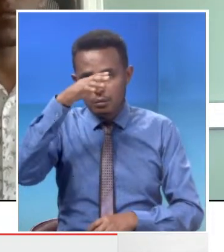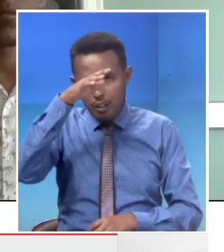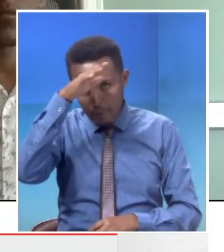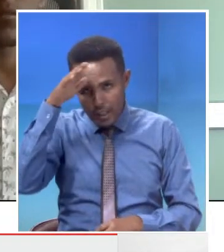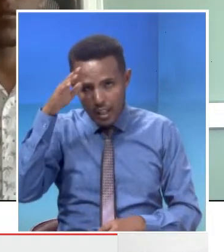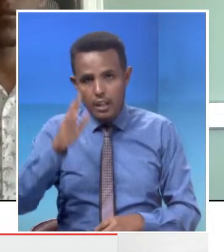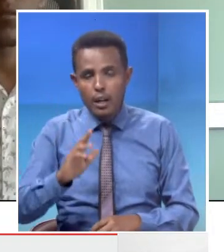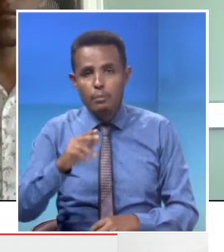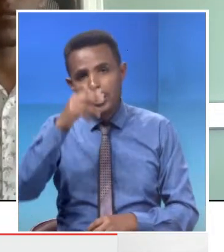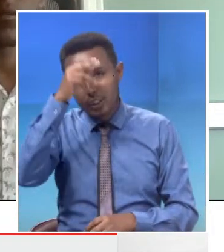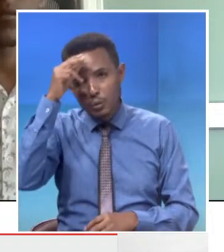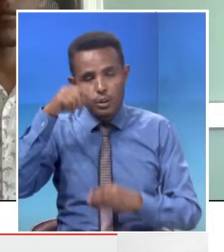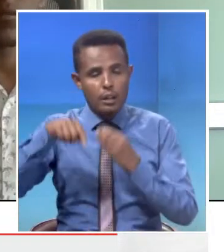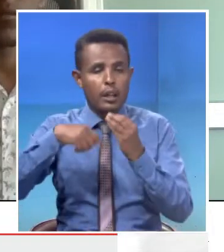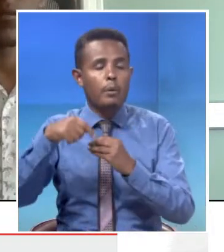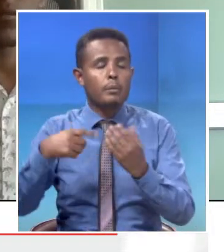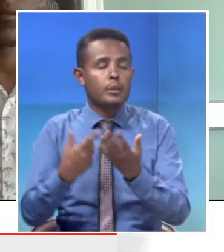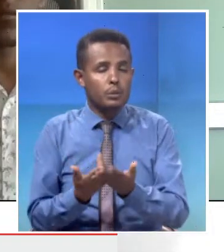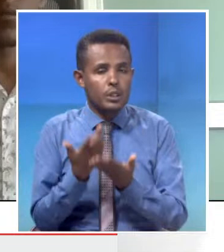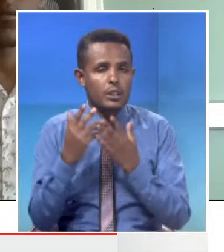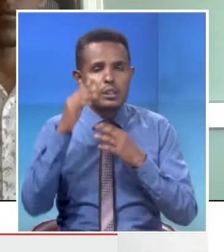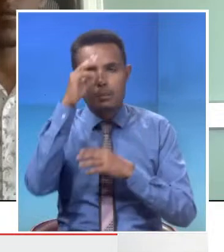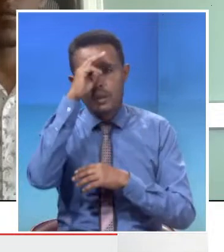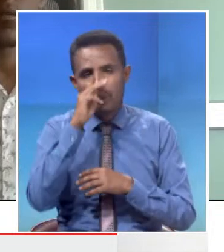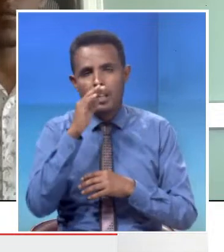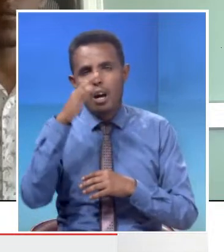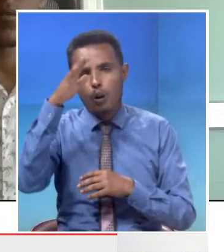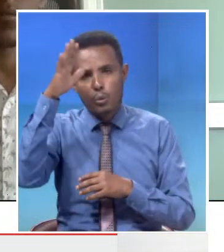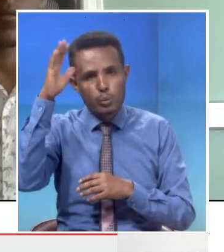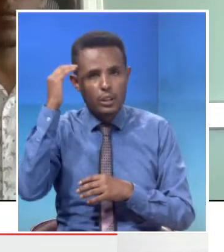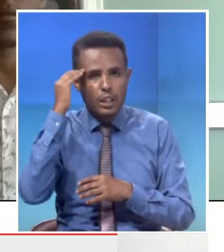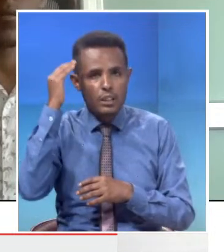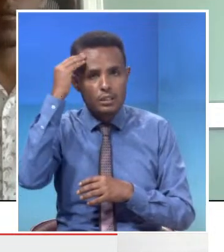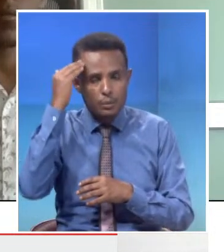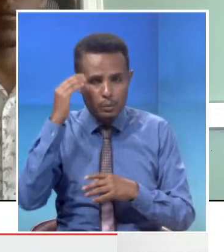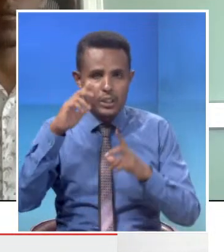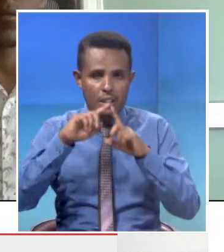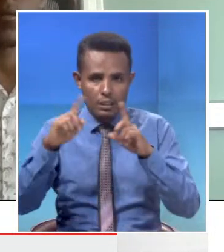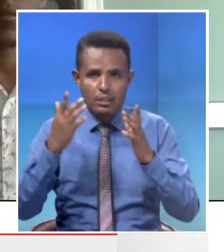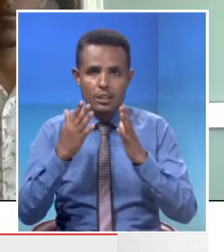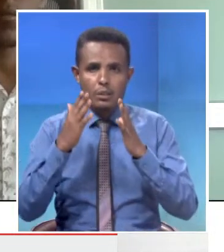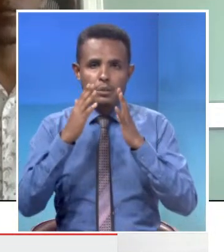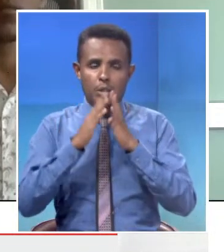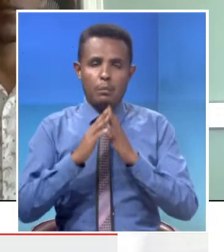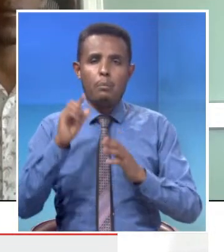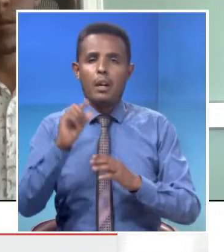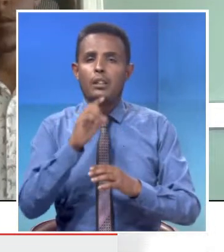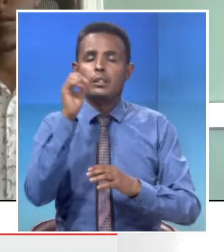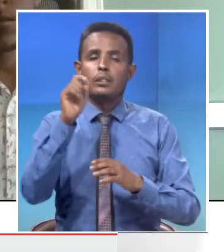እዛ የነበረው ጥበብና እውቀት ከጥንት ከግሪክ እውቀቶች የማያንስ ነው፣ በሀገራችን ውስጥ